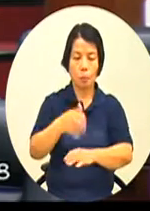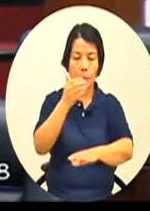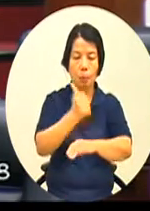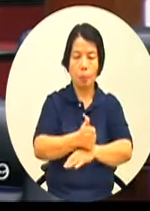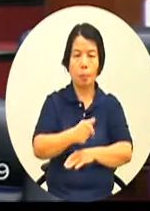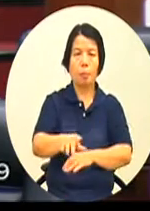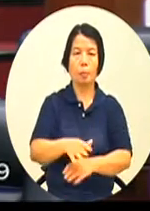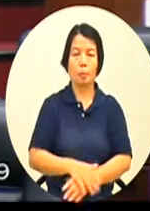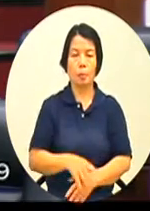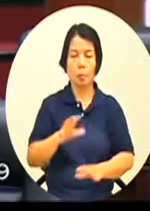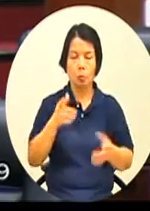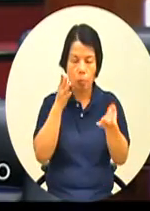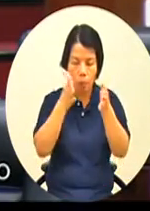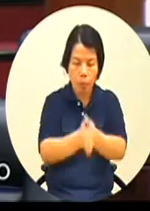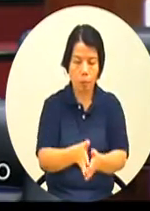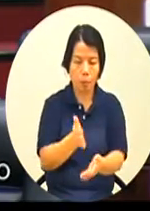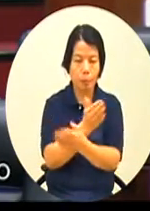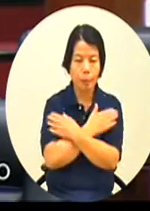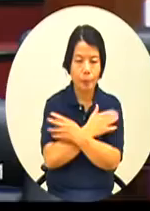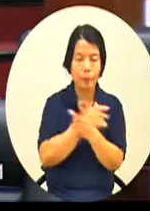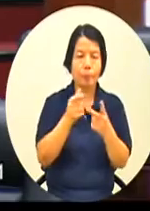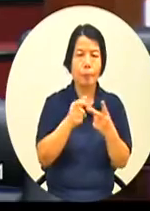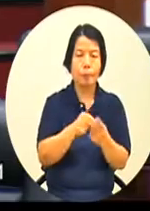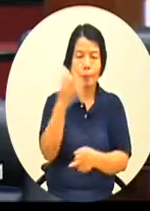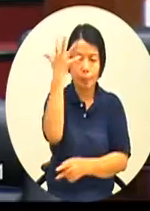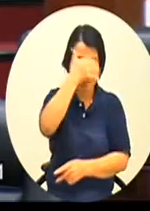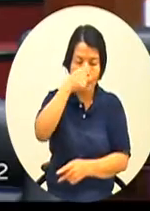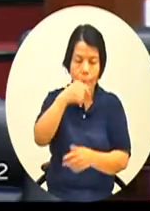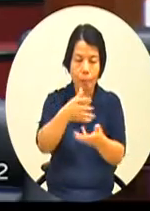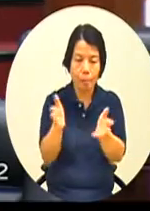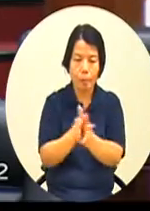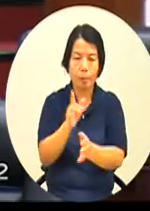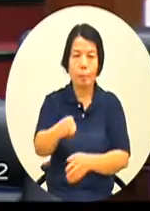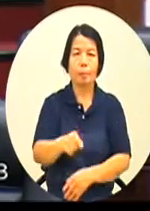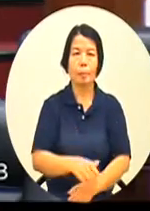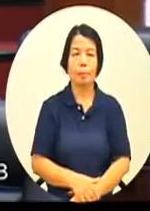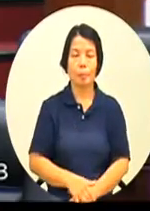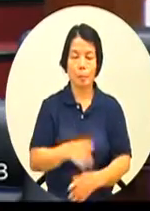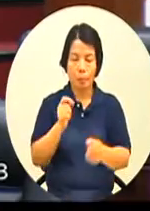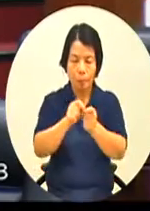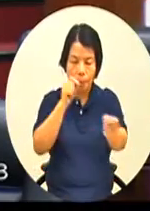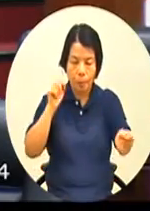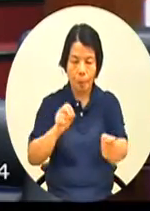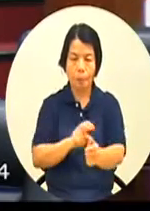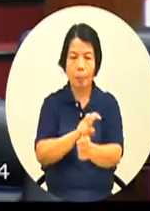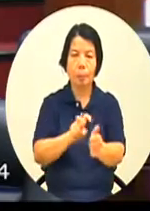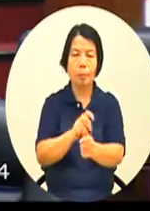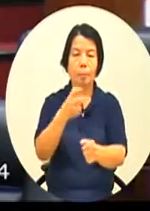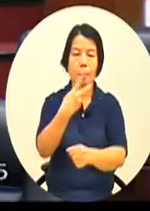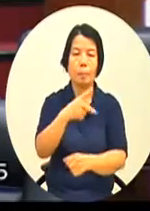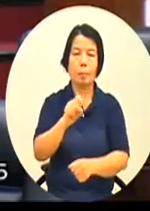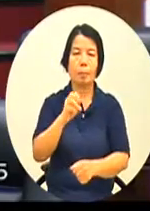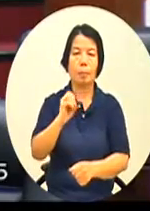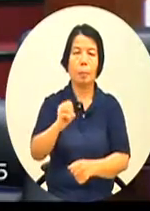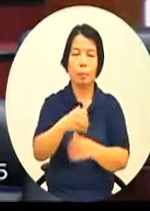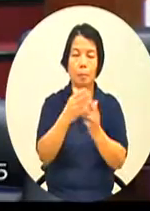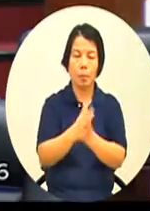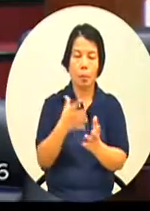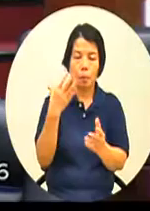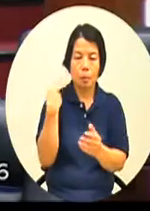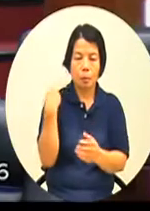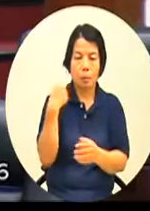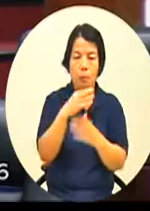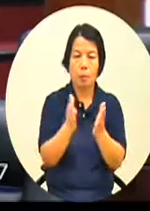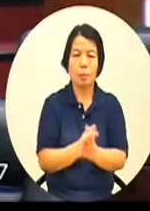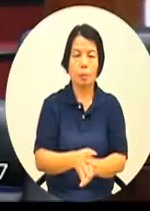是长者的这些服务，不管是现在要讲的长照 2.0 还是原本就一直在推行的这些